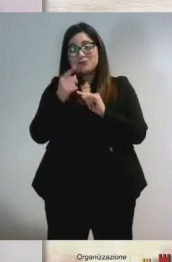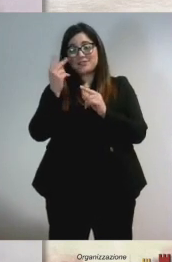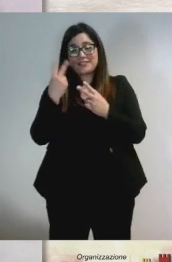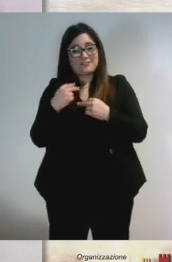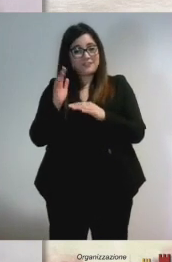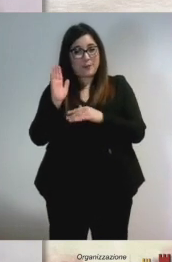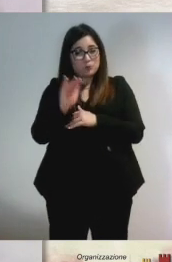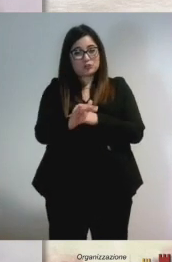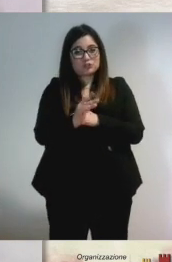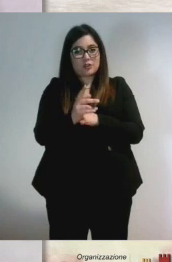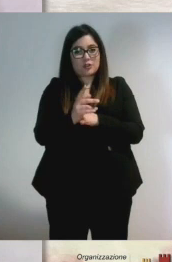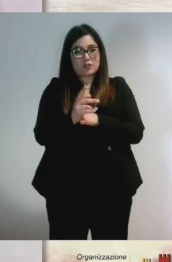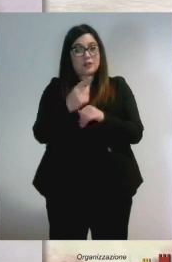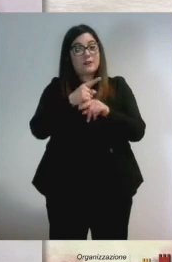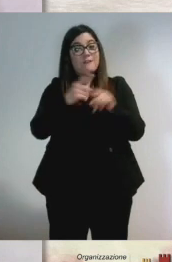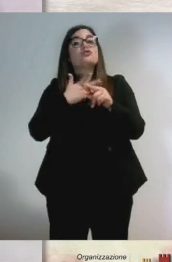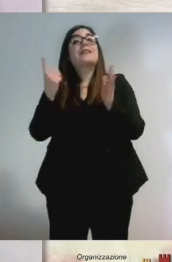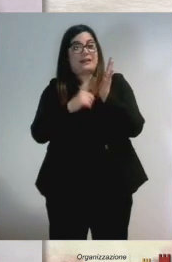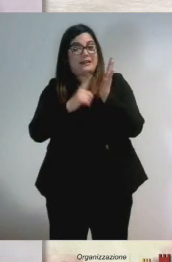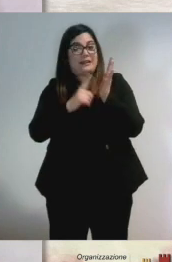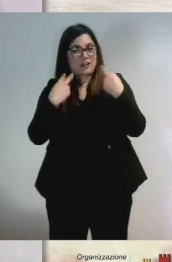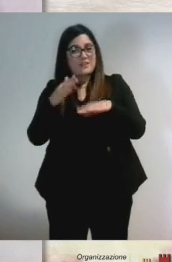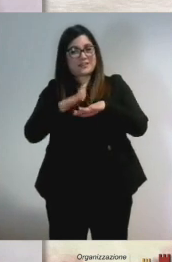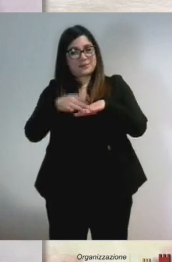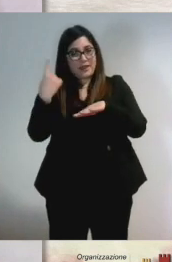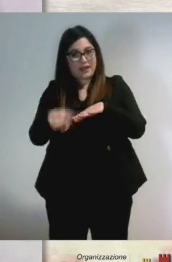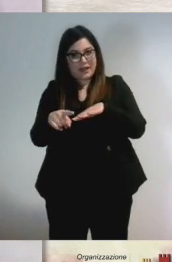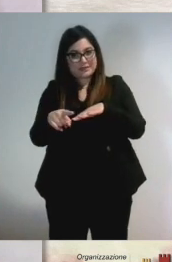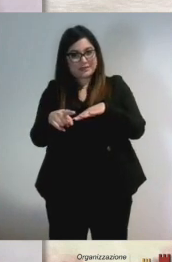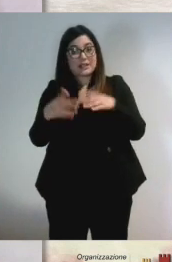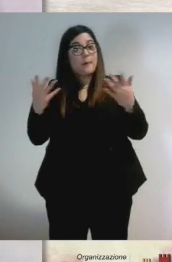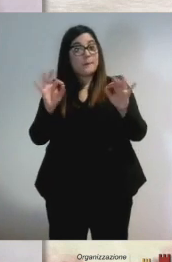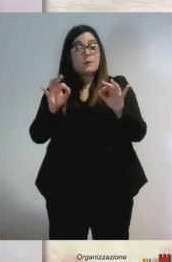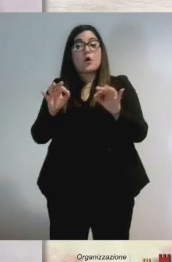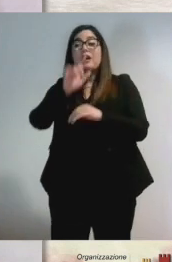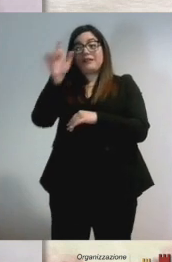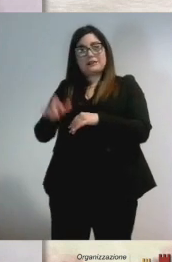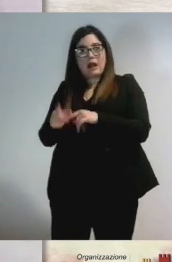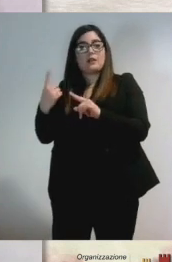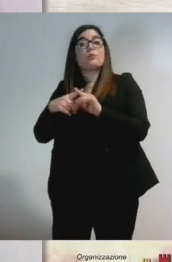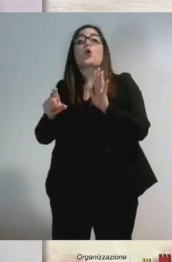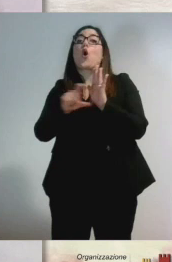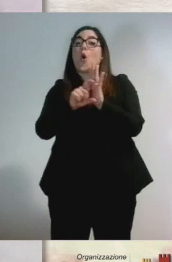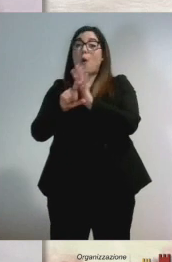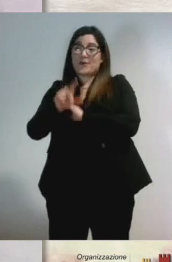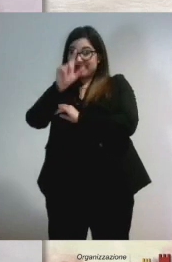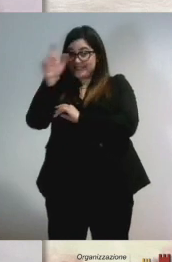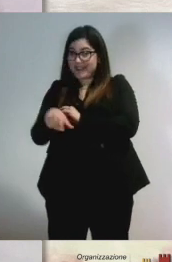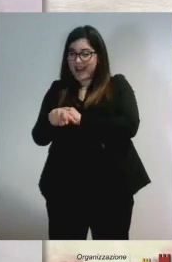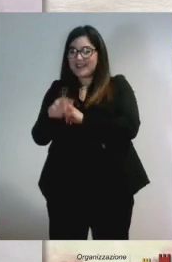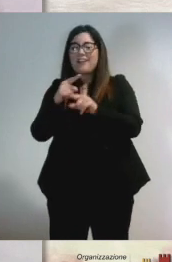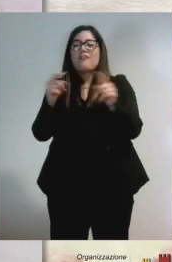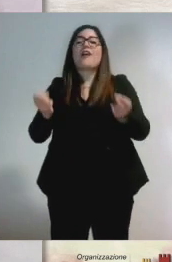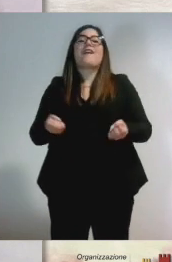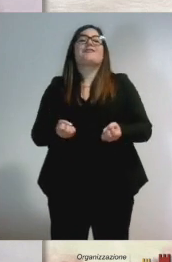avete il diritto di vivere questa esperienza mettendo a disposizione di questo paese e dei comuni di questo paese il vostro entusiasmo